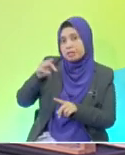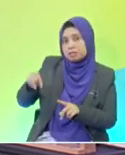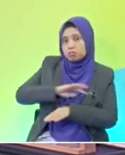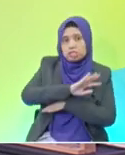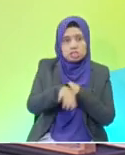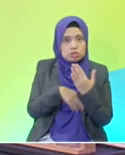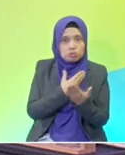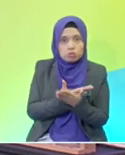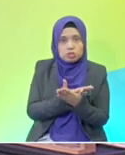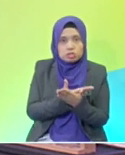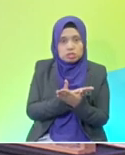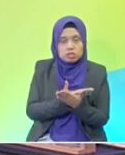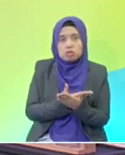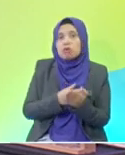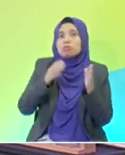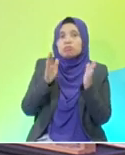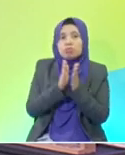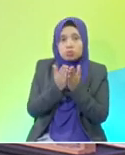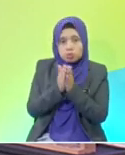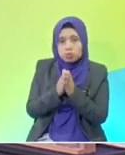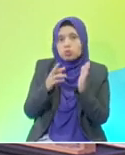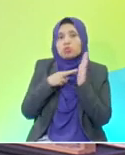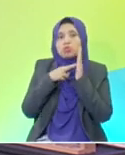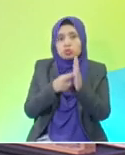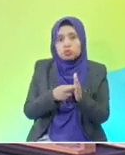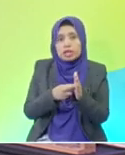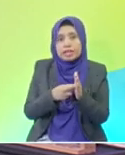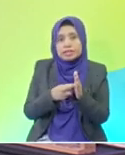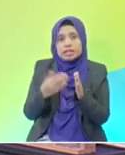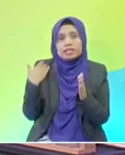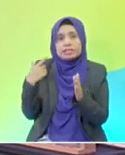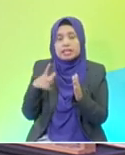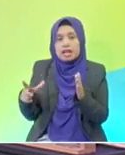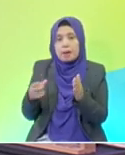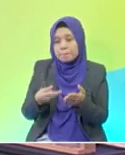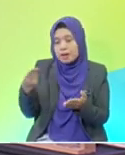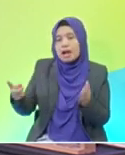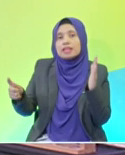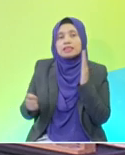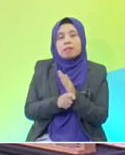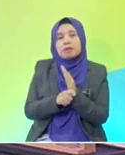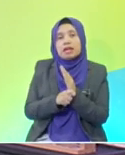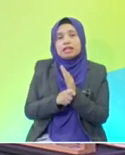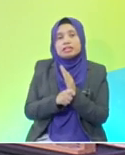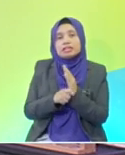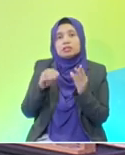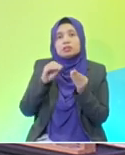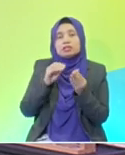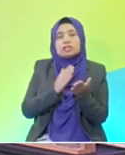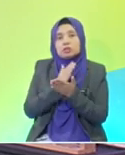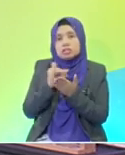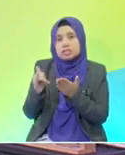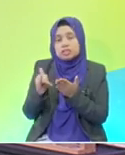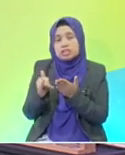di mana buku-buku rujukan sebenarnya adalah satu bentuk bahan tambahan saja yang seterusnya adalah